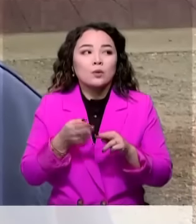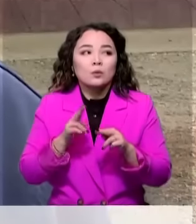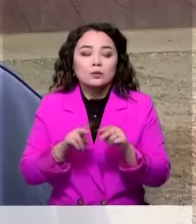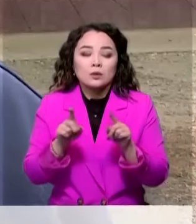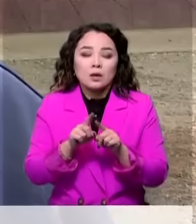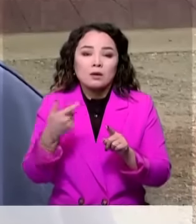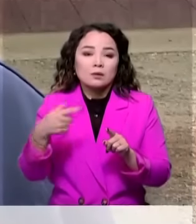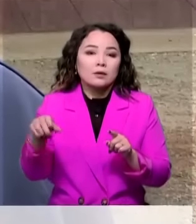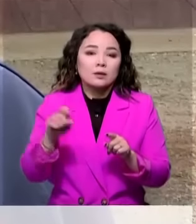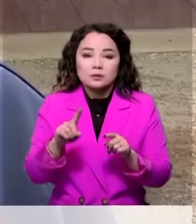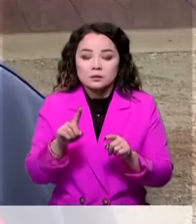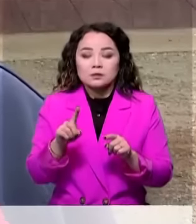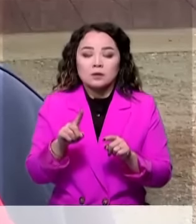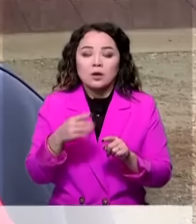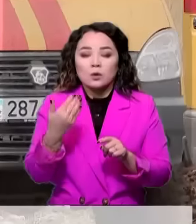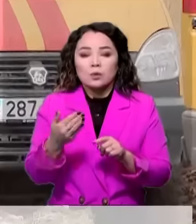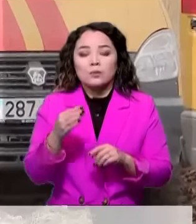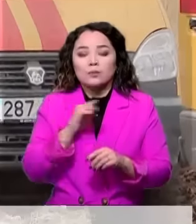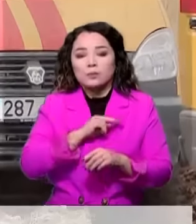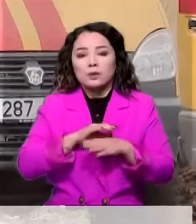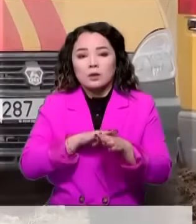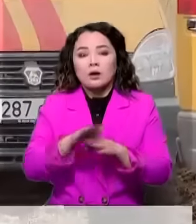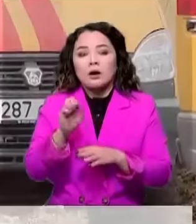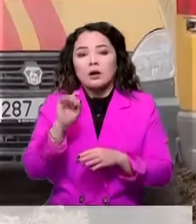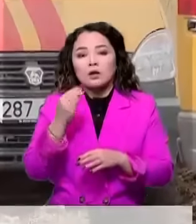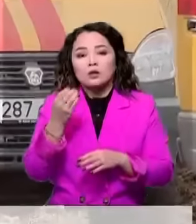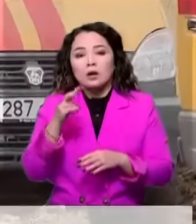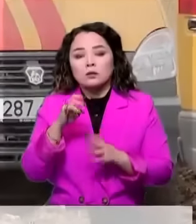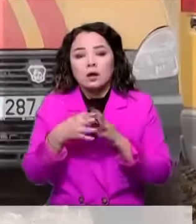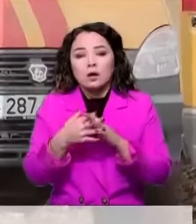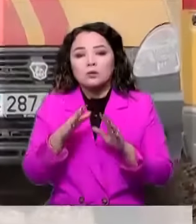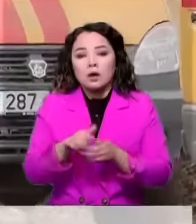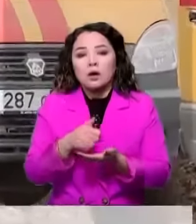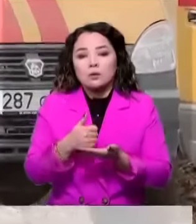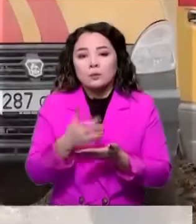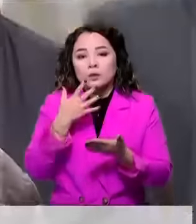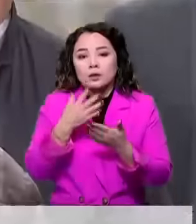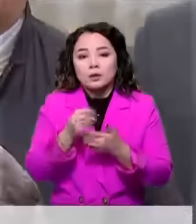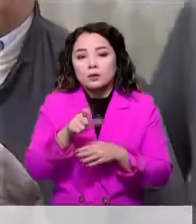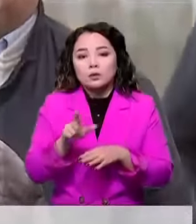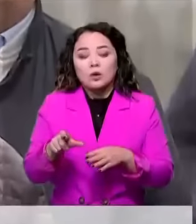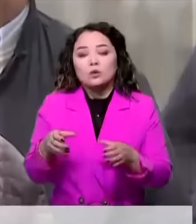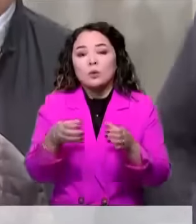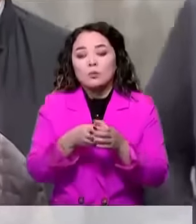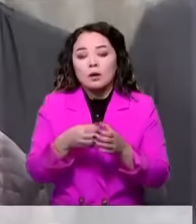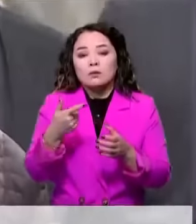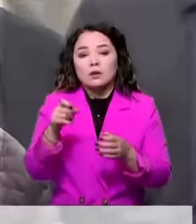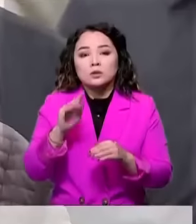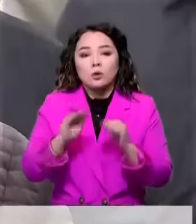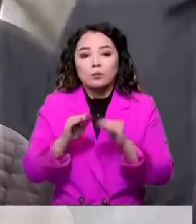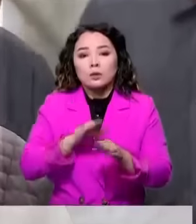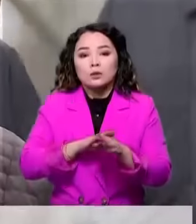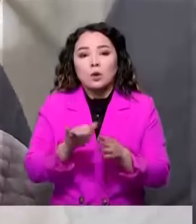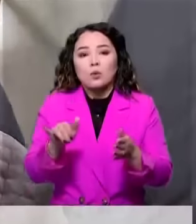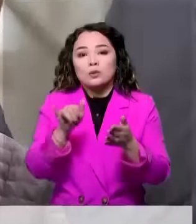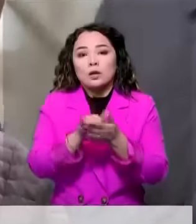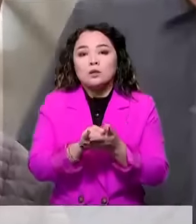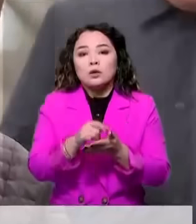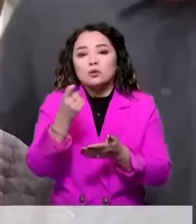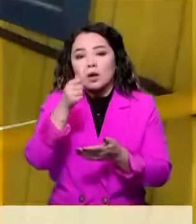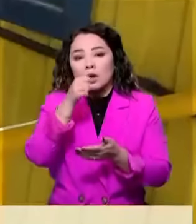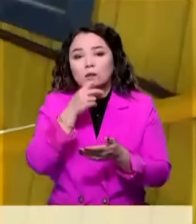сол газбен айланысамын. Аршалы ауданының әкімдігі әлеуметтік осал топтағы азаматтарға газ құбырын орнату үшін 100 айлық